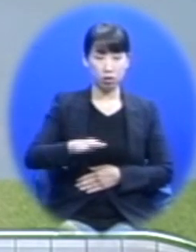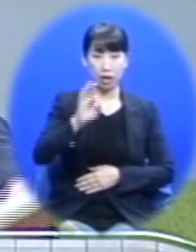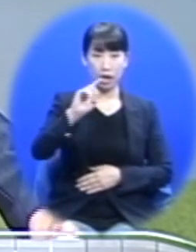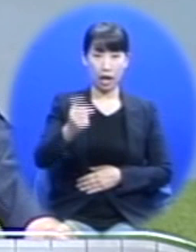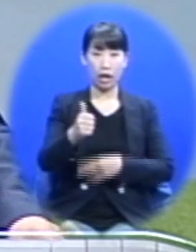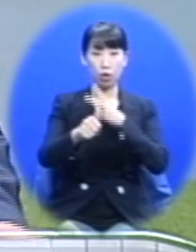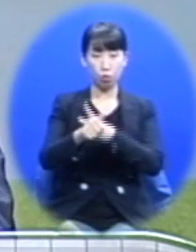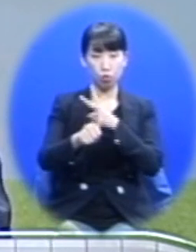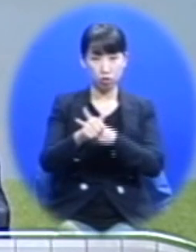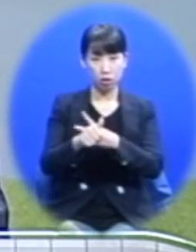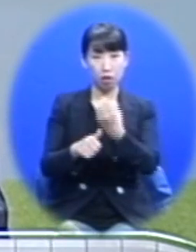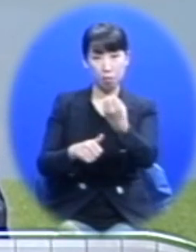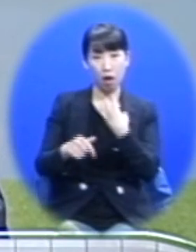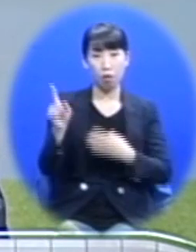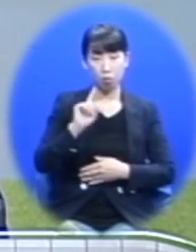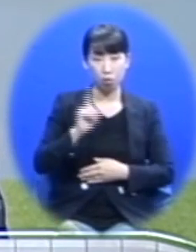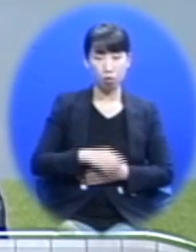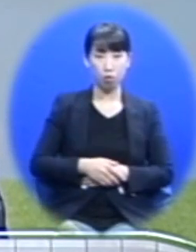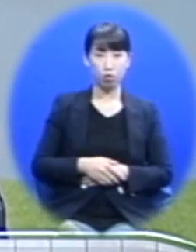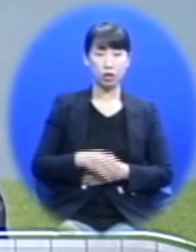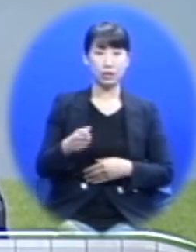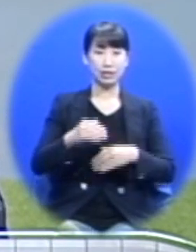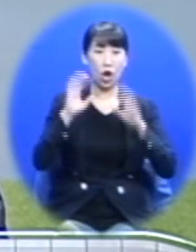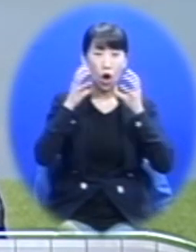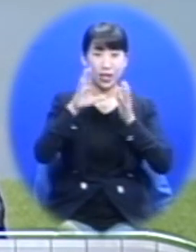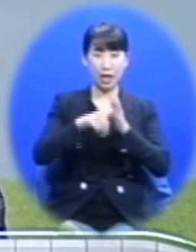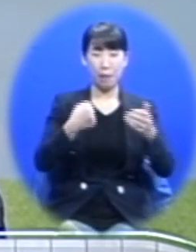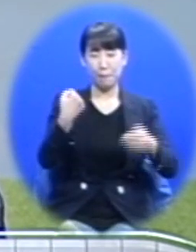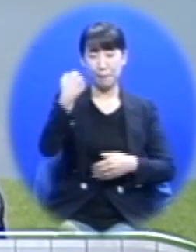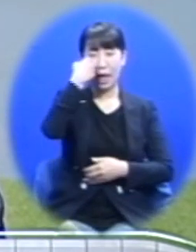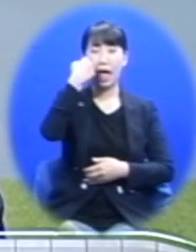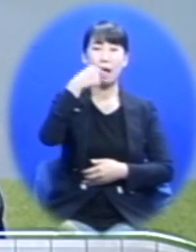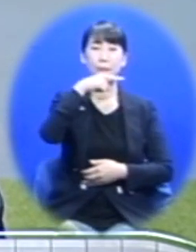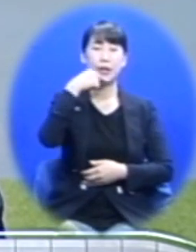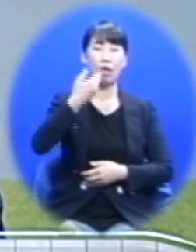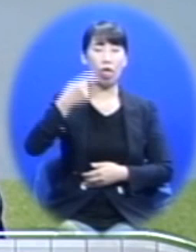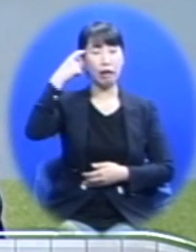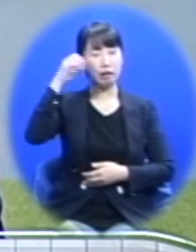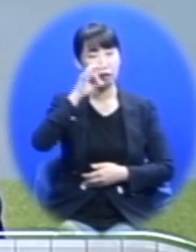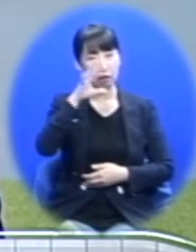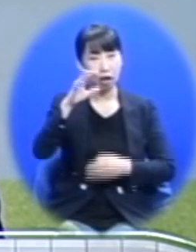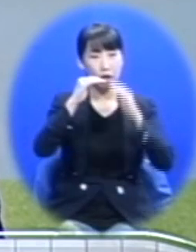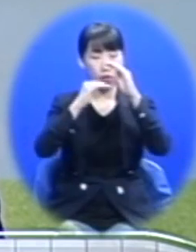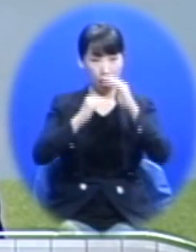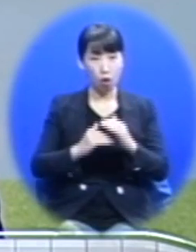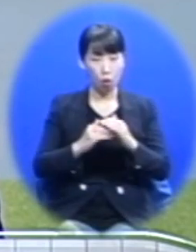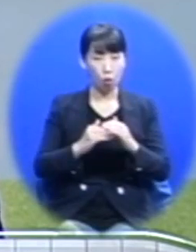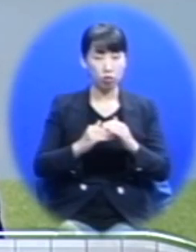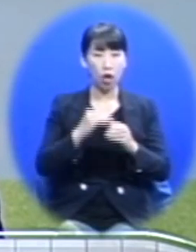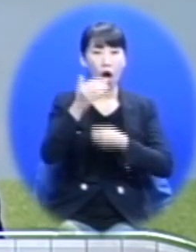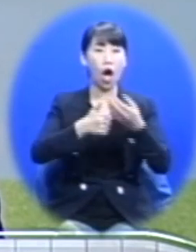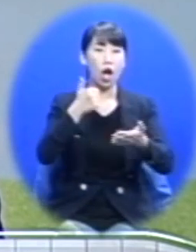안종혁 교수님은 그 이야기를 통해서 하나님이 자기에게 가르친 매우 중요한 교훈을 그는 붙들었다는